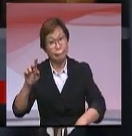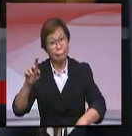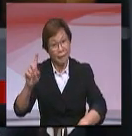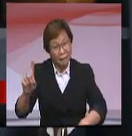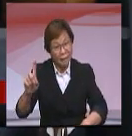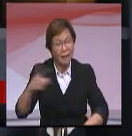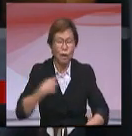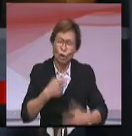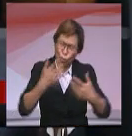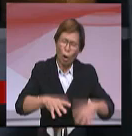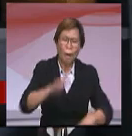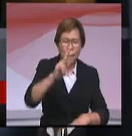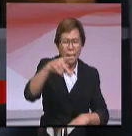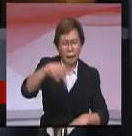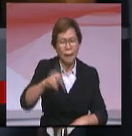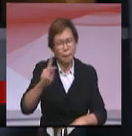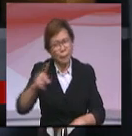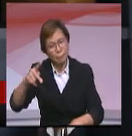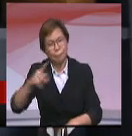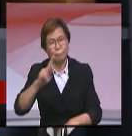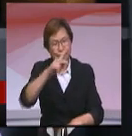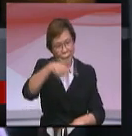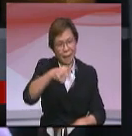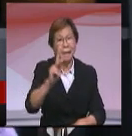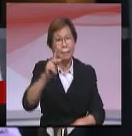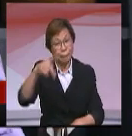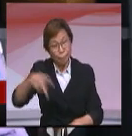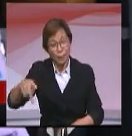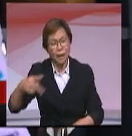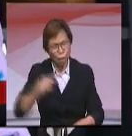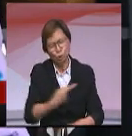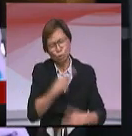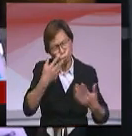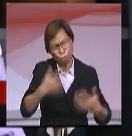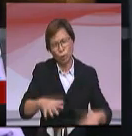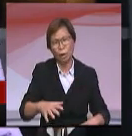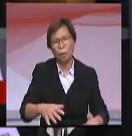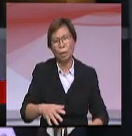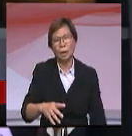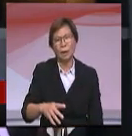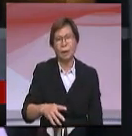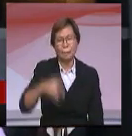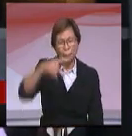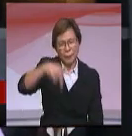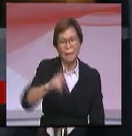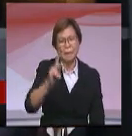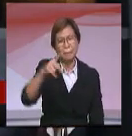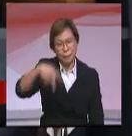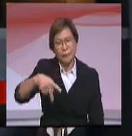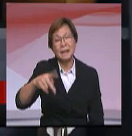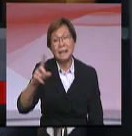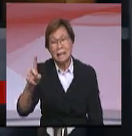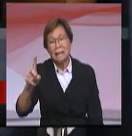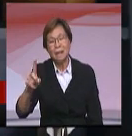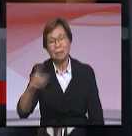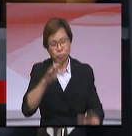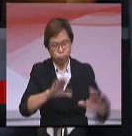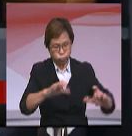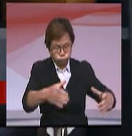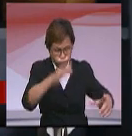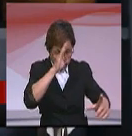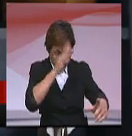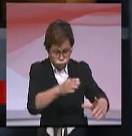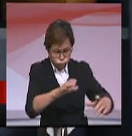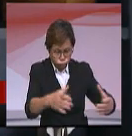waktu PKPP ini juga kita membuat PKPB, PKPD bersasar ini di